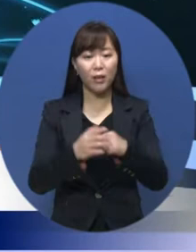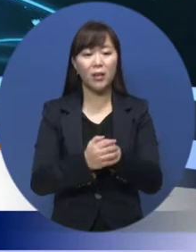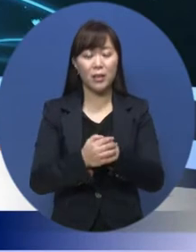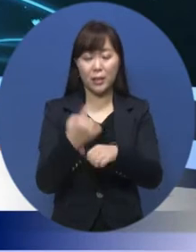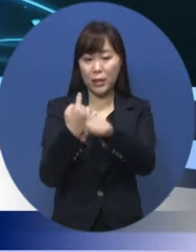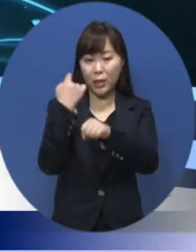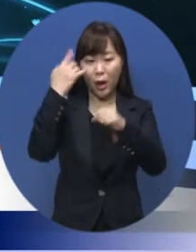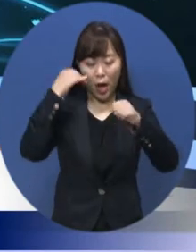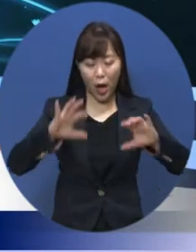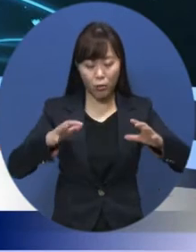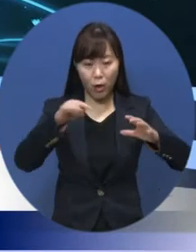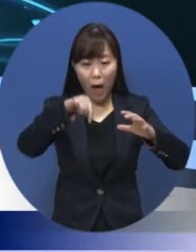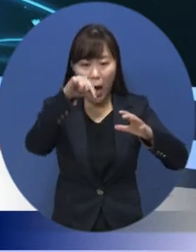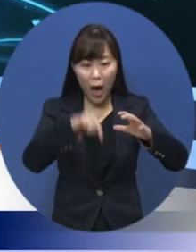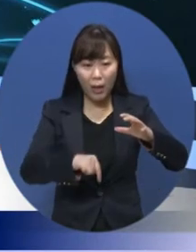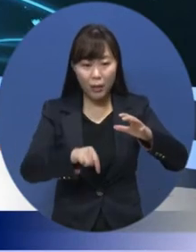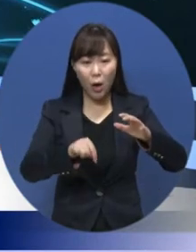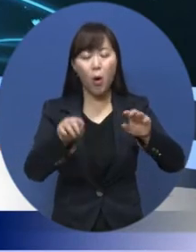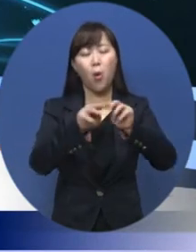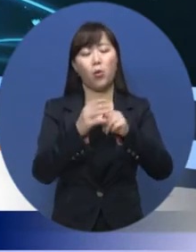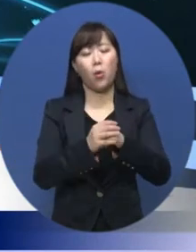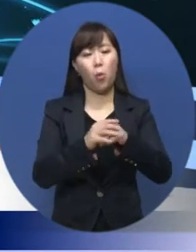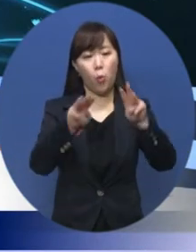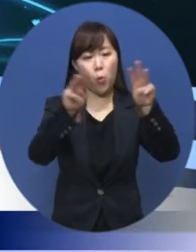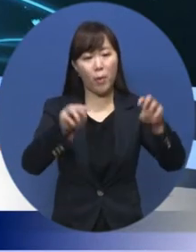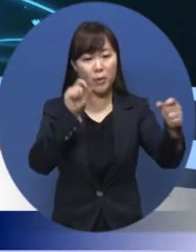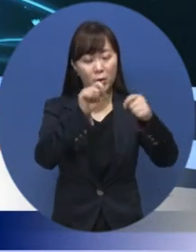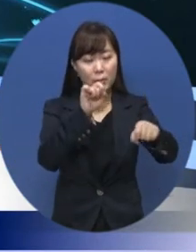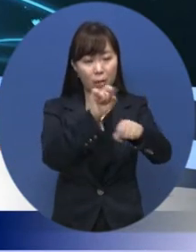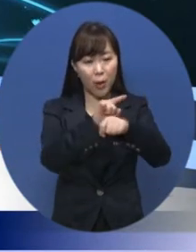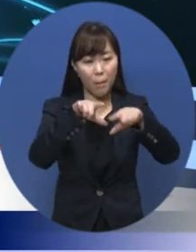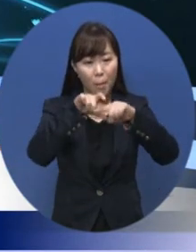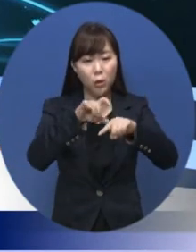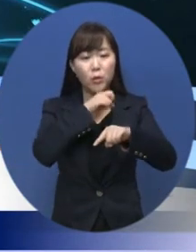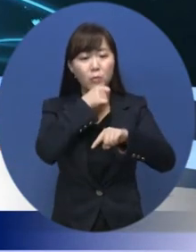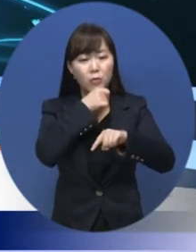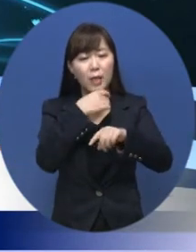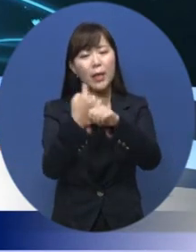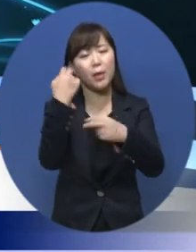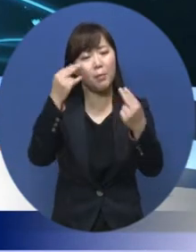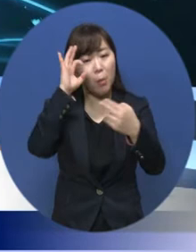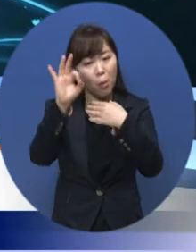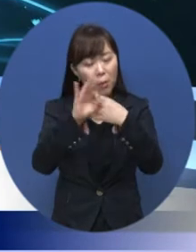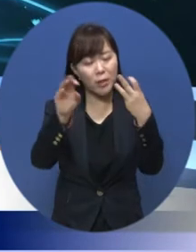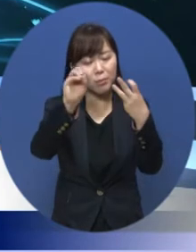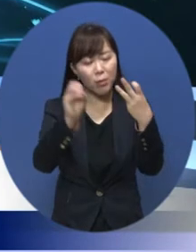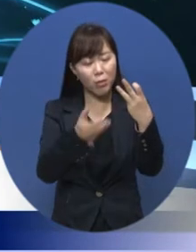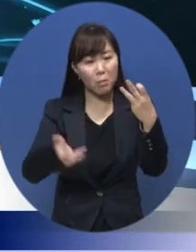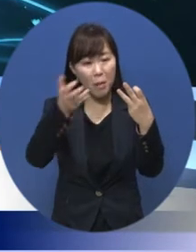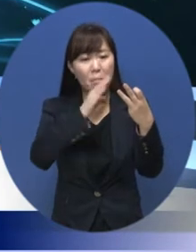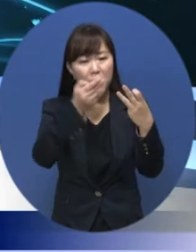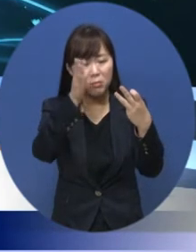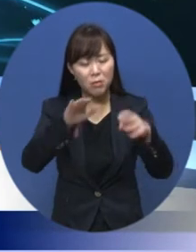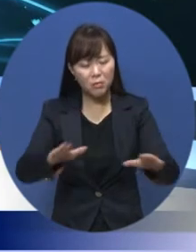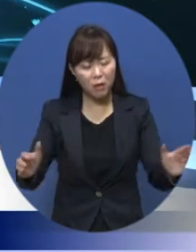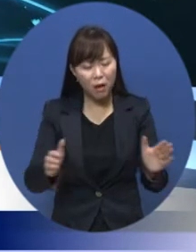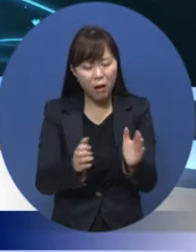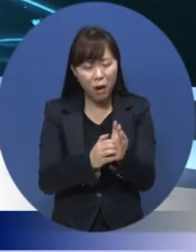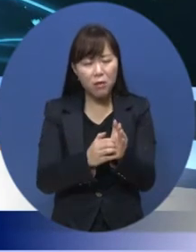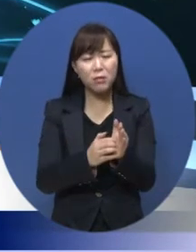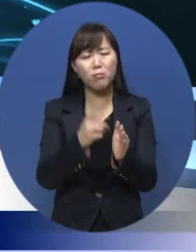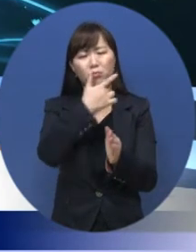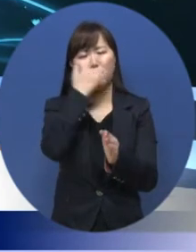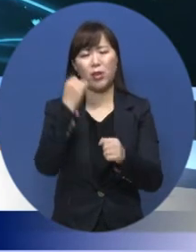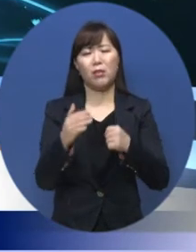지난해 국내에 웹 접근성 평균 점수가 전년 대비 13% 향상 됐지만 아직까지는 낮은 수준으로